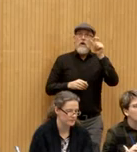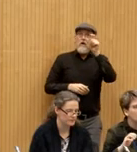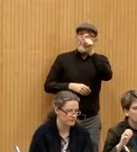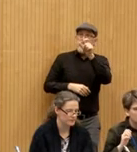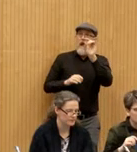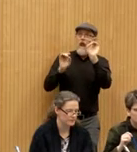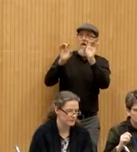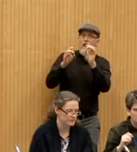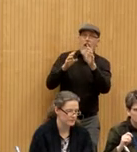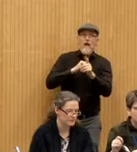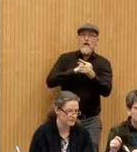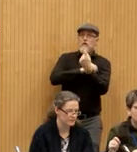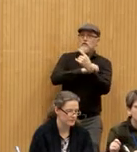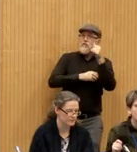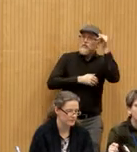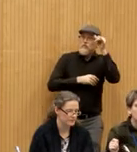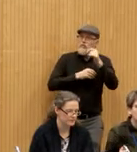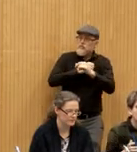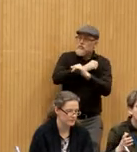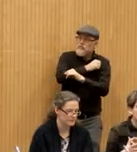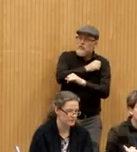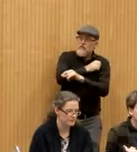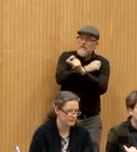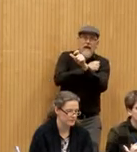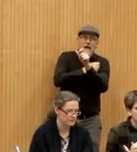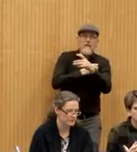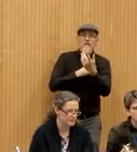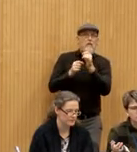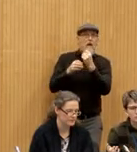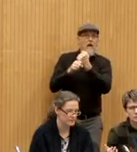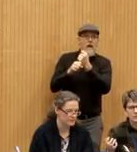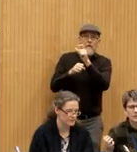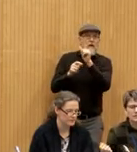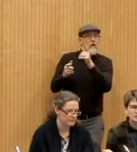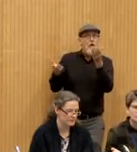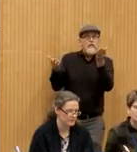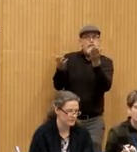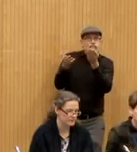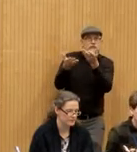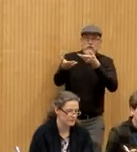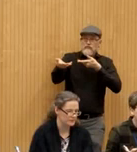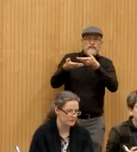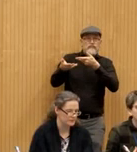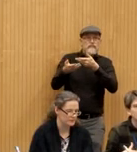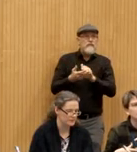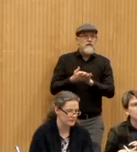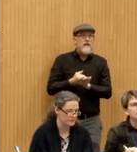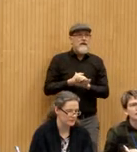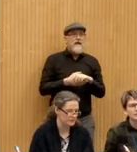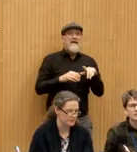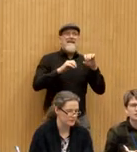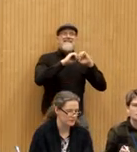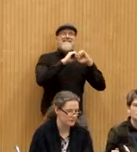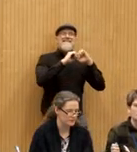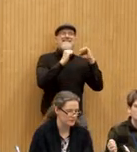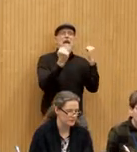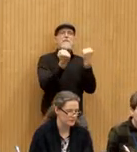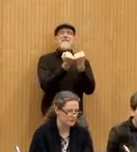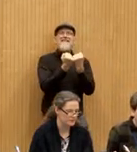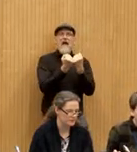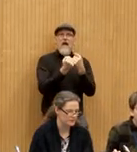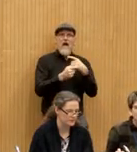dann eine Begegnung auf Augenhöhe stattfinden, was sonst so im Seminar nicht stattfinden kann, dann ist das Machtverhältnis auch nicht